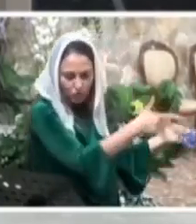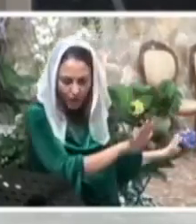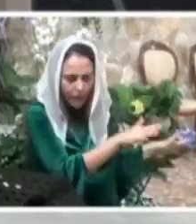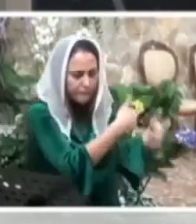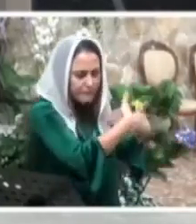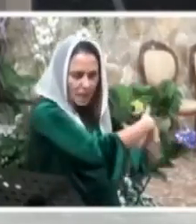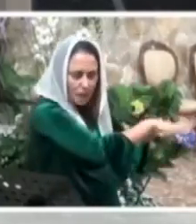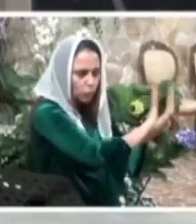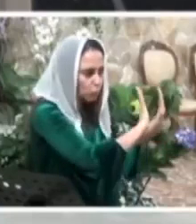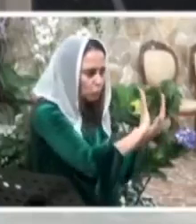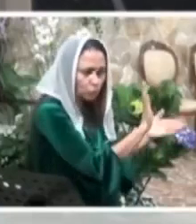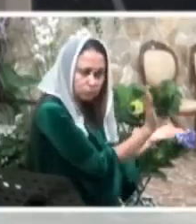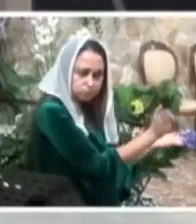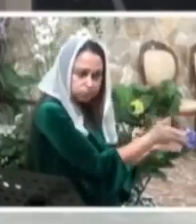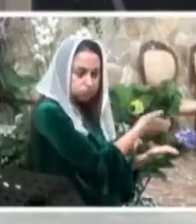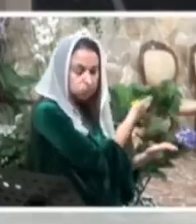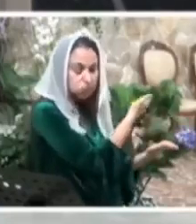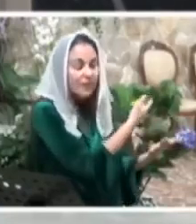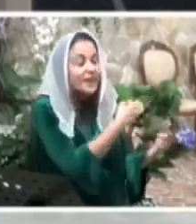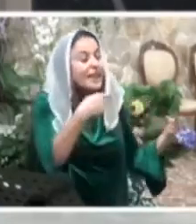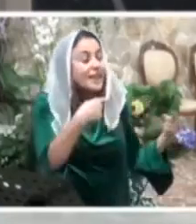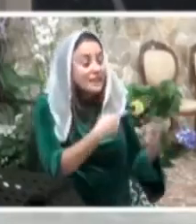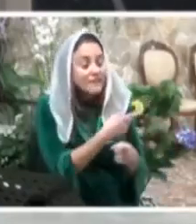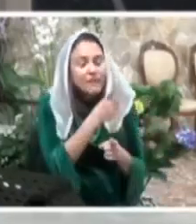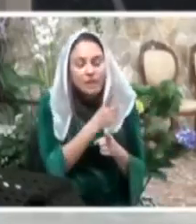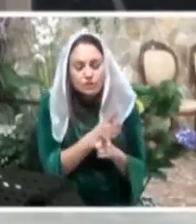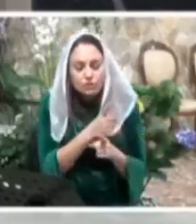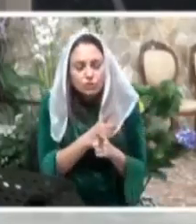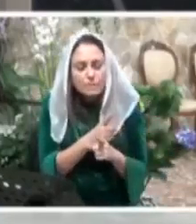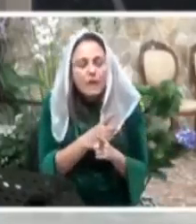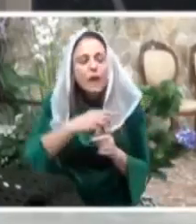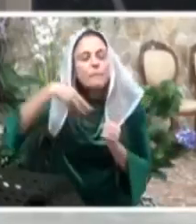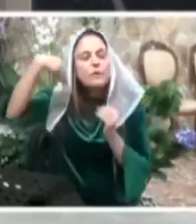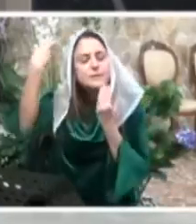Mettiamo non uso aereo, ma uso comunione.